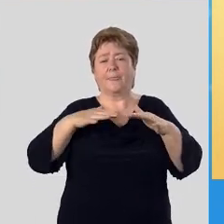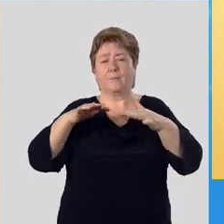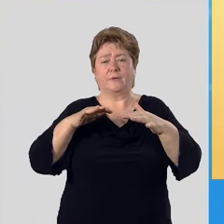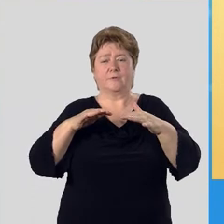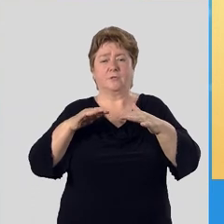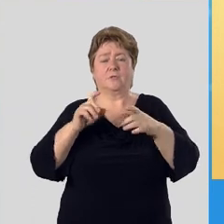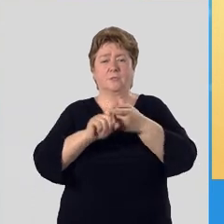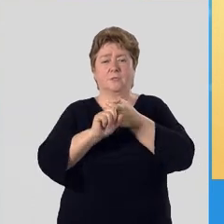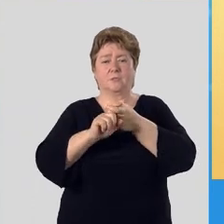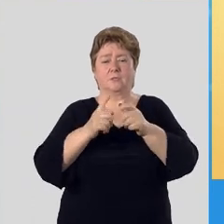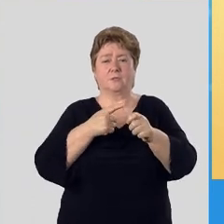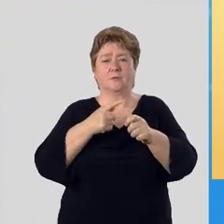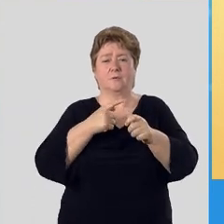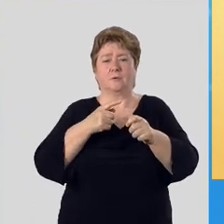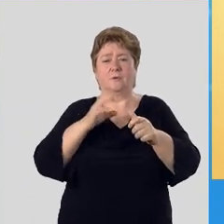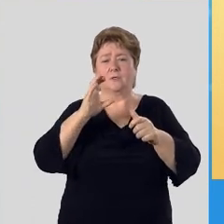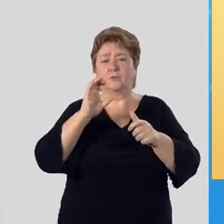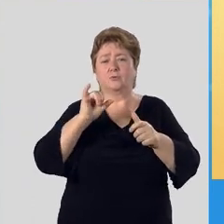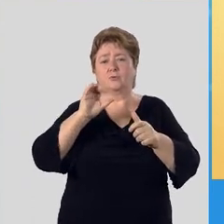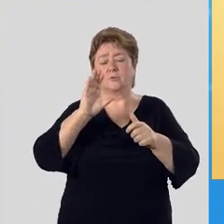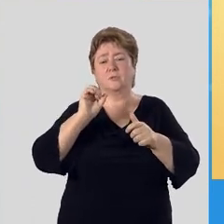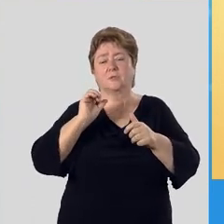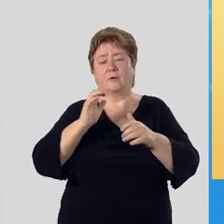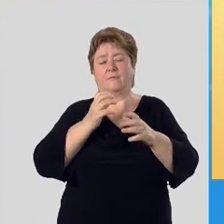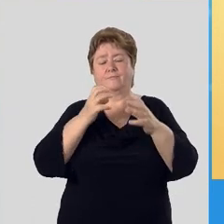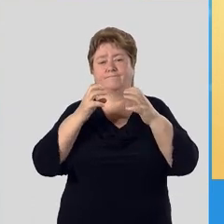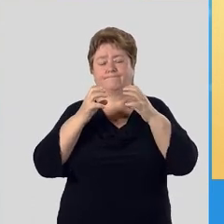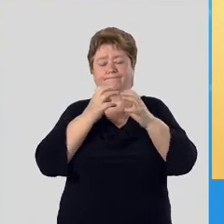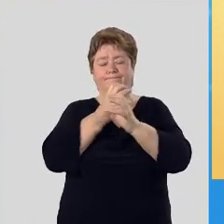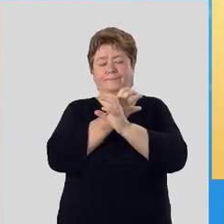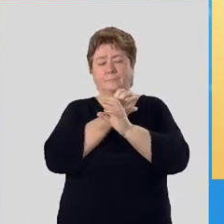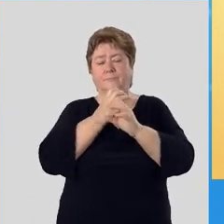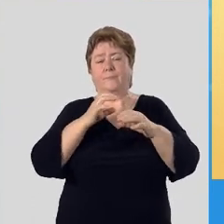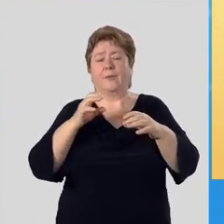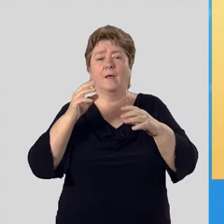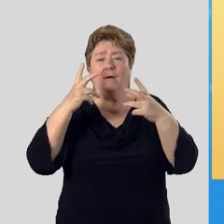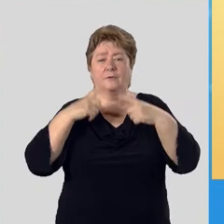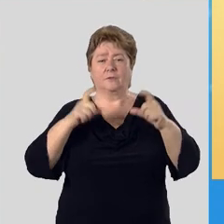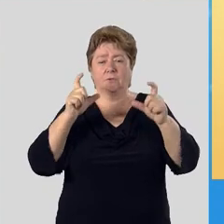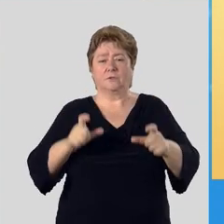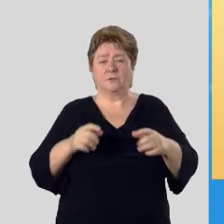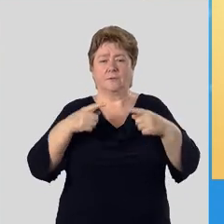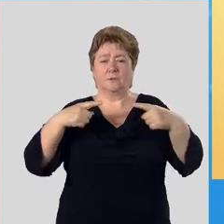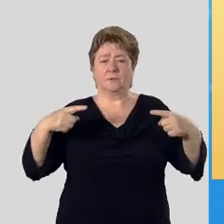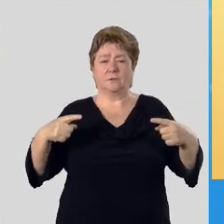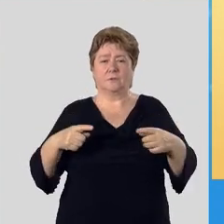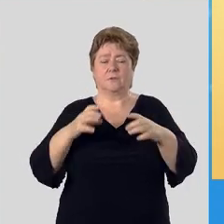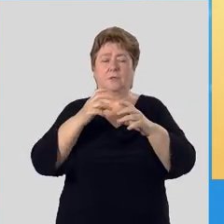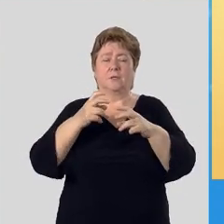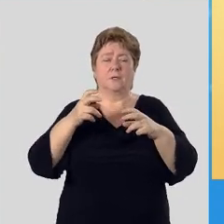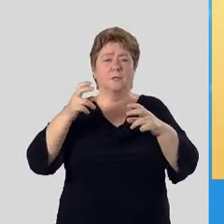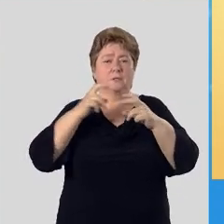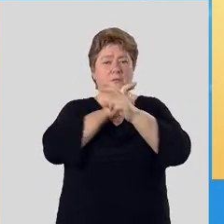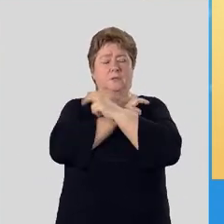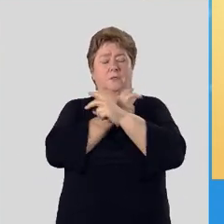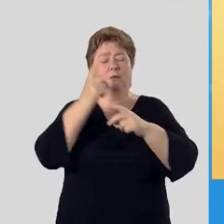Подвижное соединение называют суставами. В теле человека различают скелет